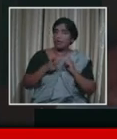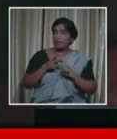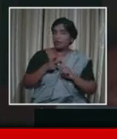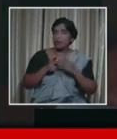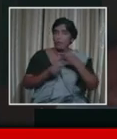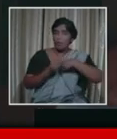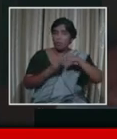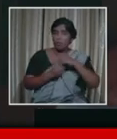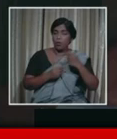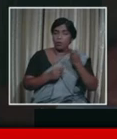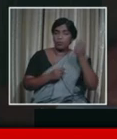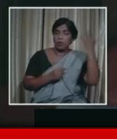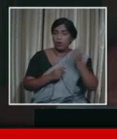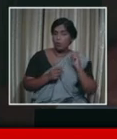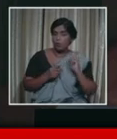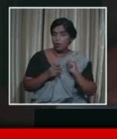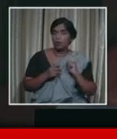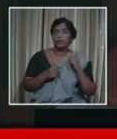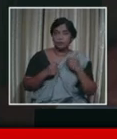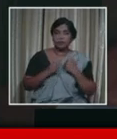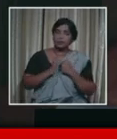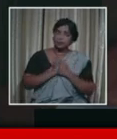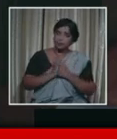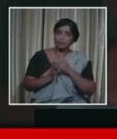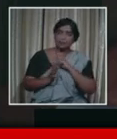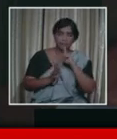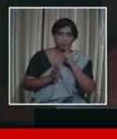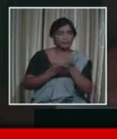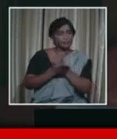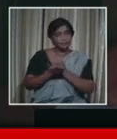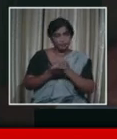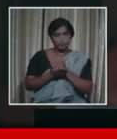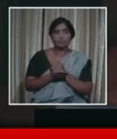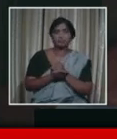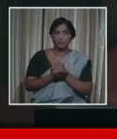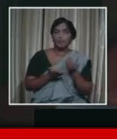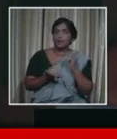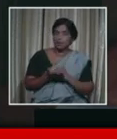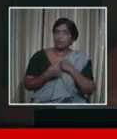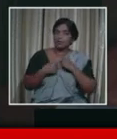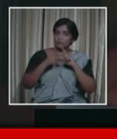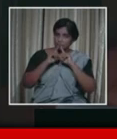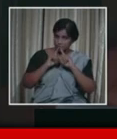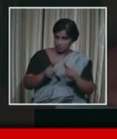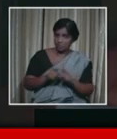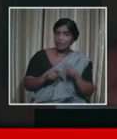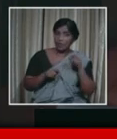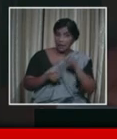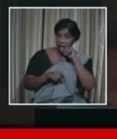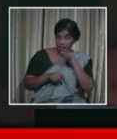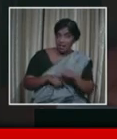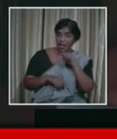පෝර සඳහා මුදල් ටික ලබා ගන්න? එම නිසා මම ඉතා ගෞරවයෙන් ඉල්ලා සිටිනේ ඔබ සියලු දෙනාටම නැවතත් ආරාධනා කරනවා මේ ඇත්ත